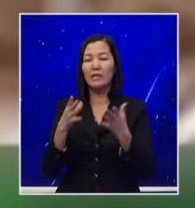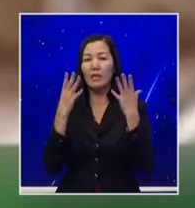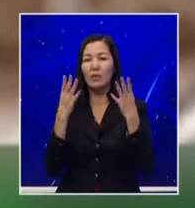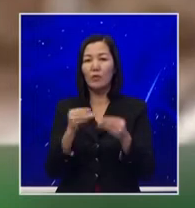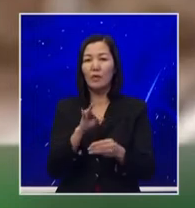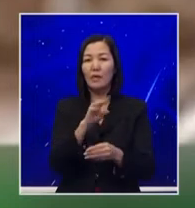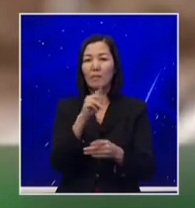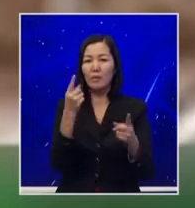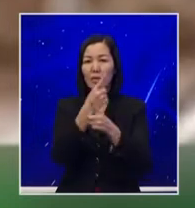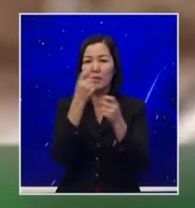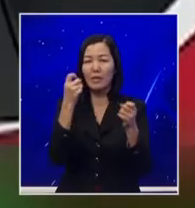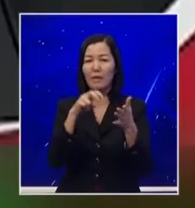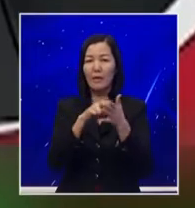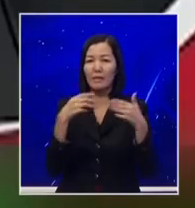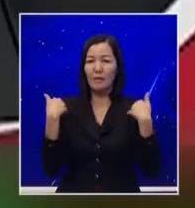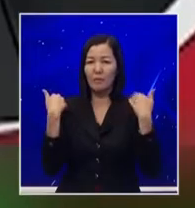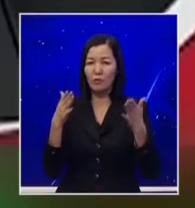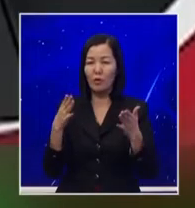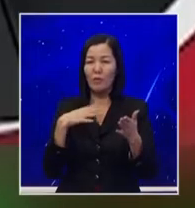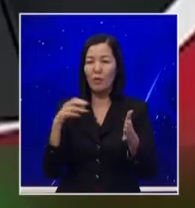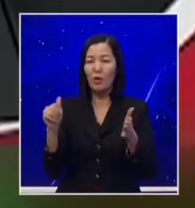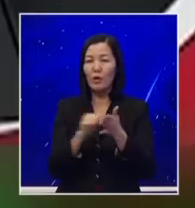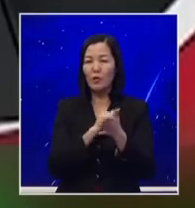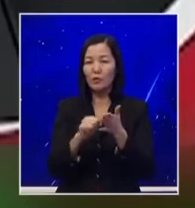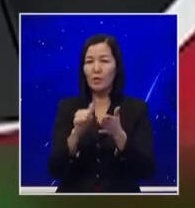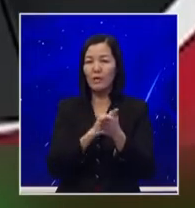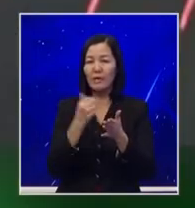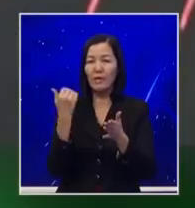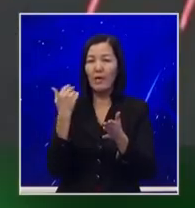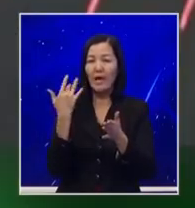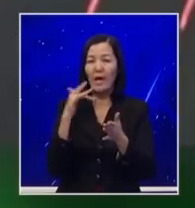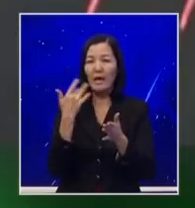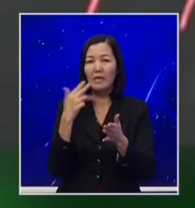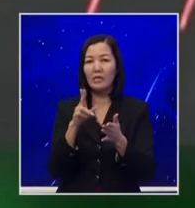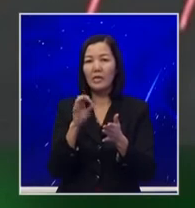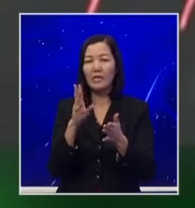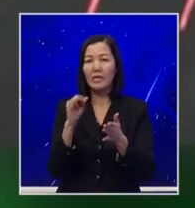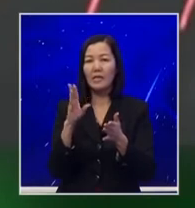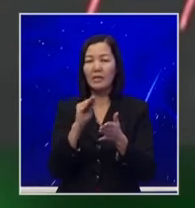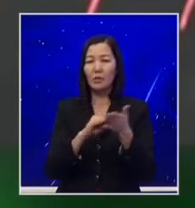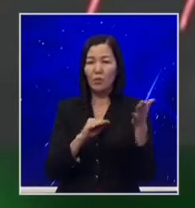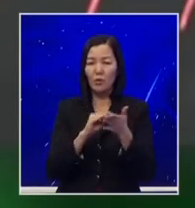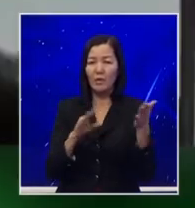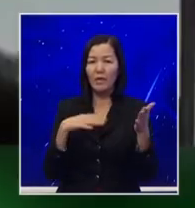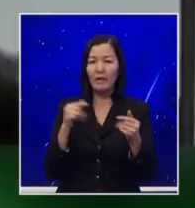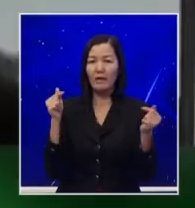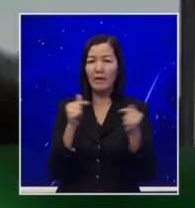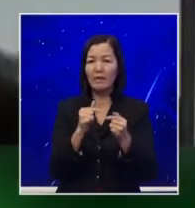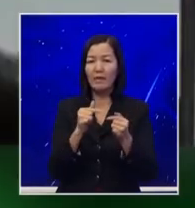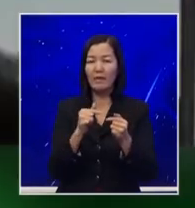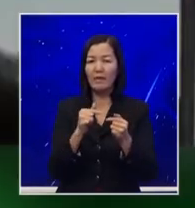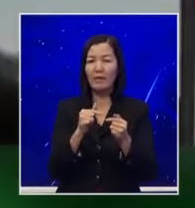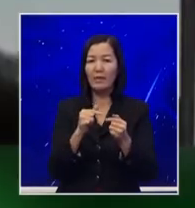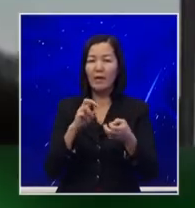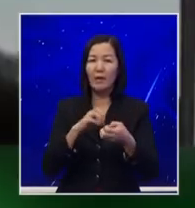импичмент жариялау туралы хаттама мәтінін ұсынылған еді. Құжатты ақш конгресінің палатасы өкілдері толтырған. Хаттамаға сәйкес Трамп бүлік